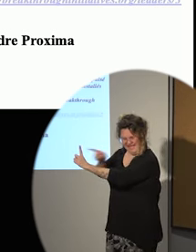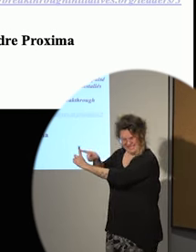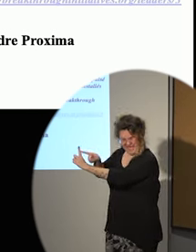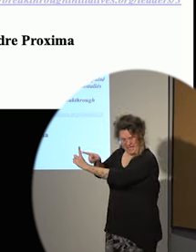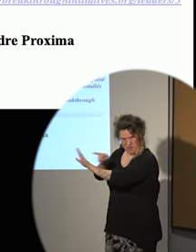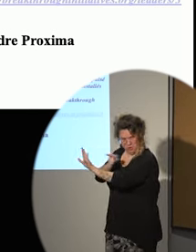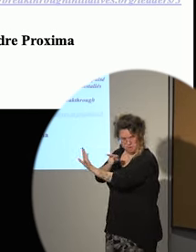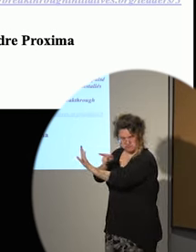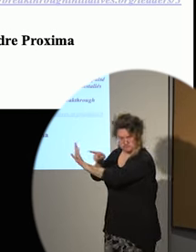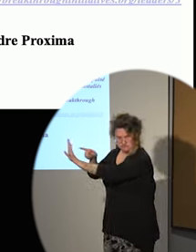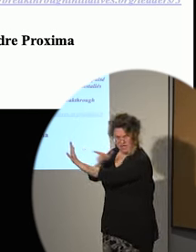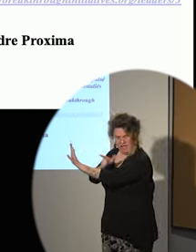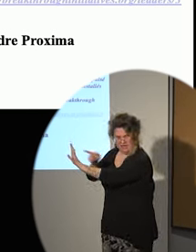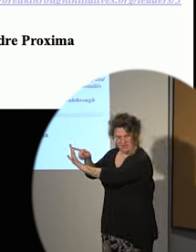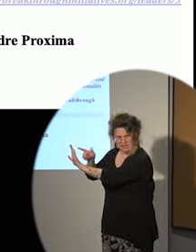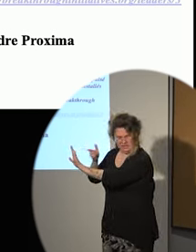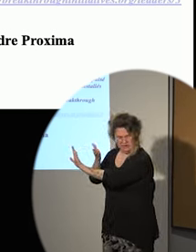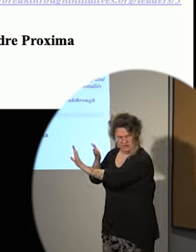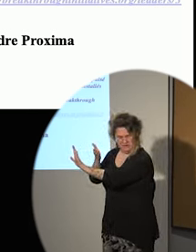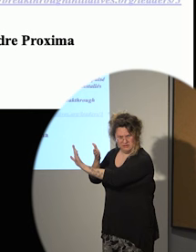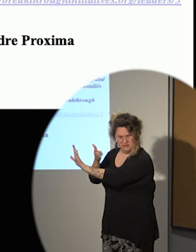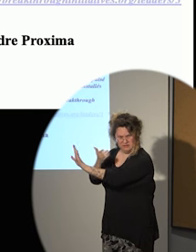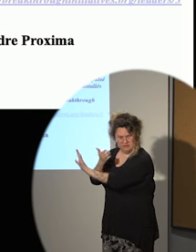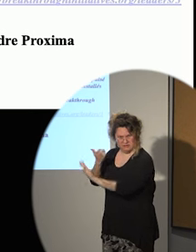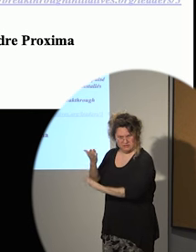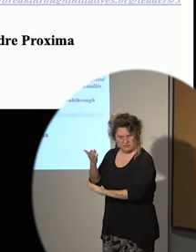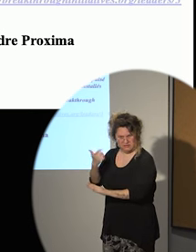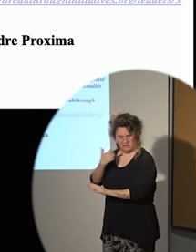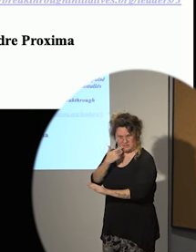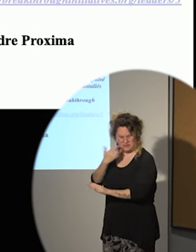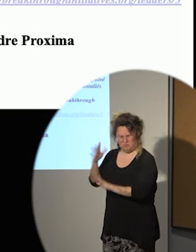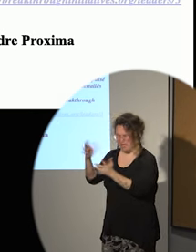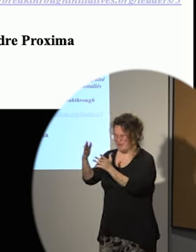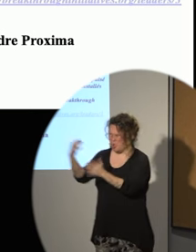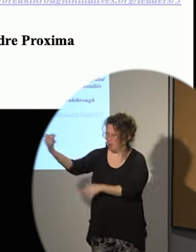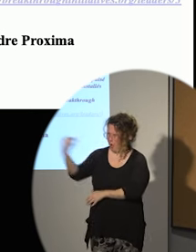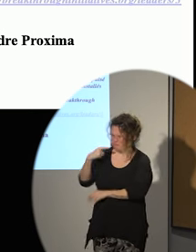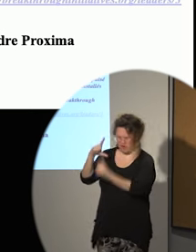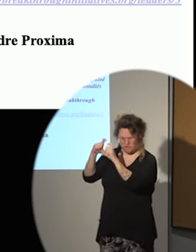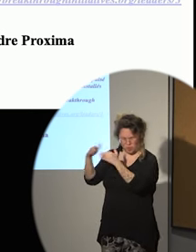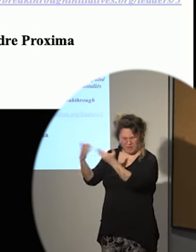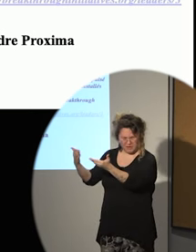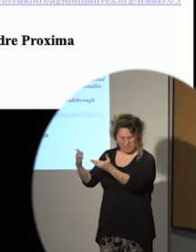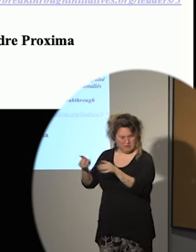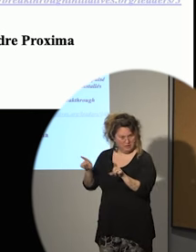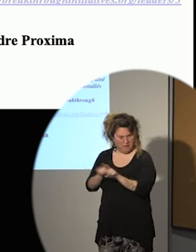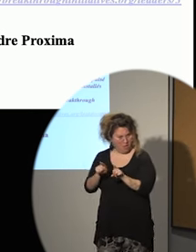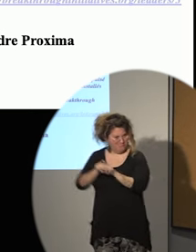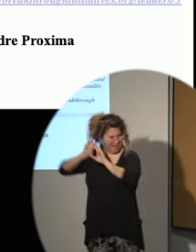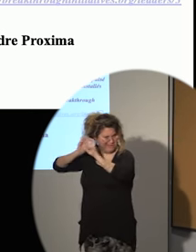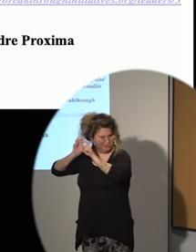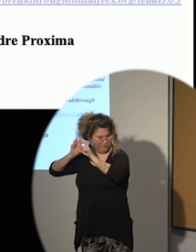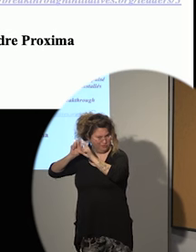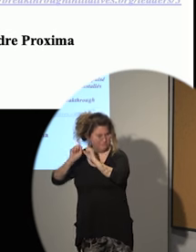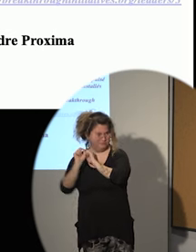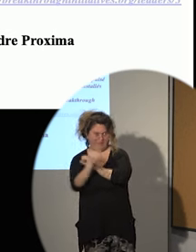Oui, parce que l'onde radio mettrait des centaines de... Ah ben, elle serait envoyée comme une onde radio. Hein. C'est une onde. Ça va à la vitesse de